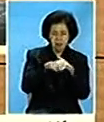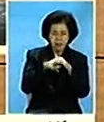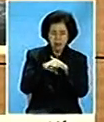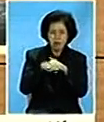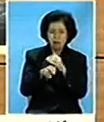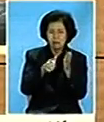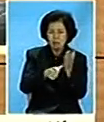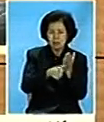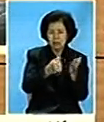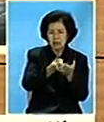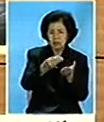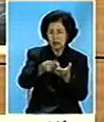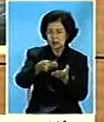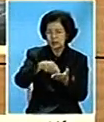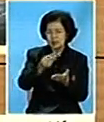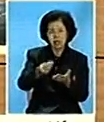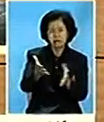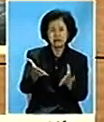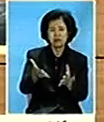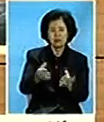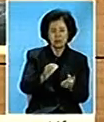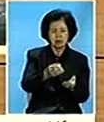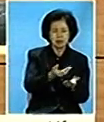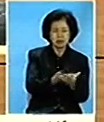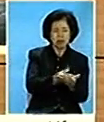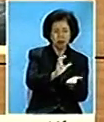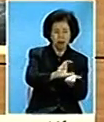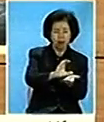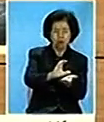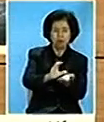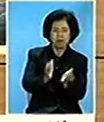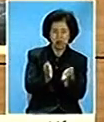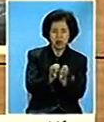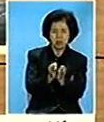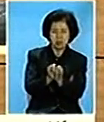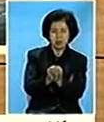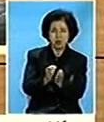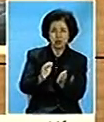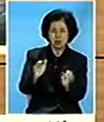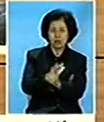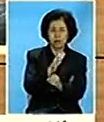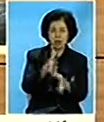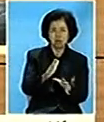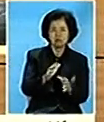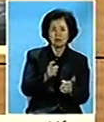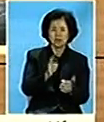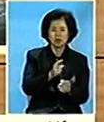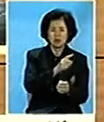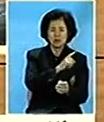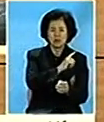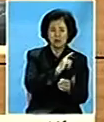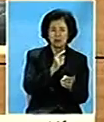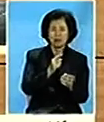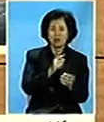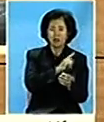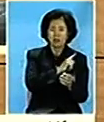หลีกภาษีกันมากมายมหาศาลเงินจำนวนนั้นถ้าสามารถจะเก็บเม็ดได้อย่างเต็มเม็ดเต็มหน่วยเนี่ยภาระของการเป็นหนี้ของประเทศก็จะมีน้อยล